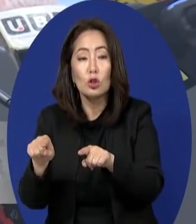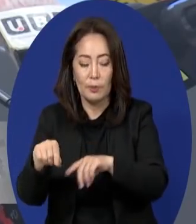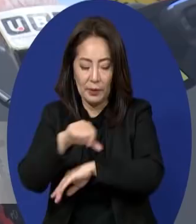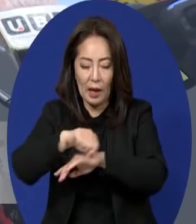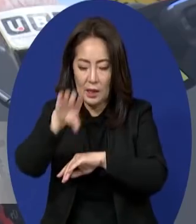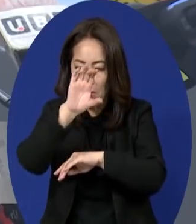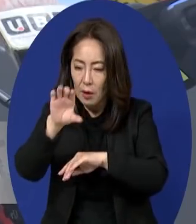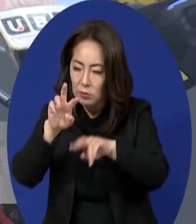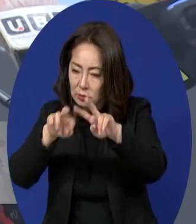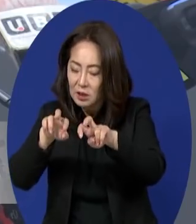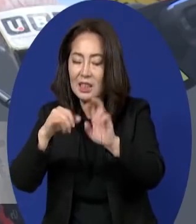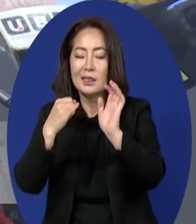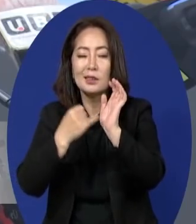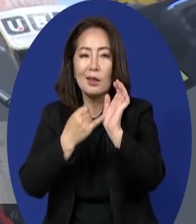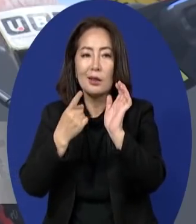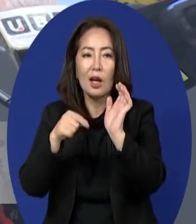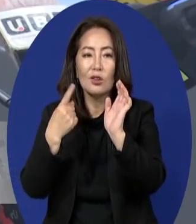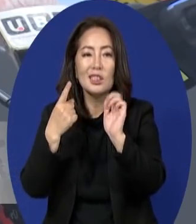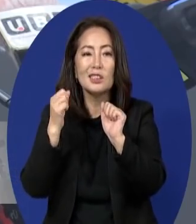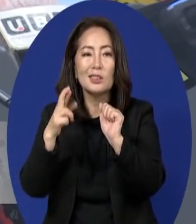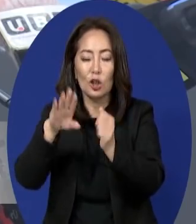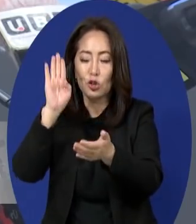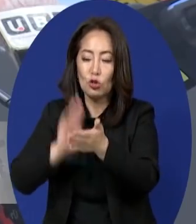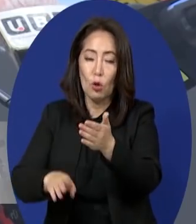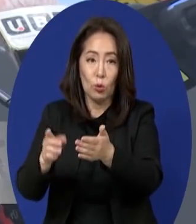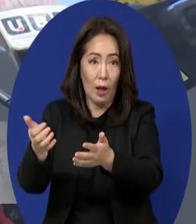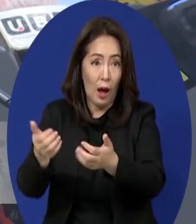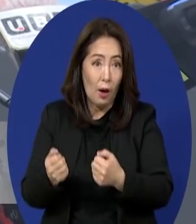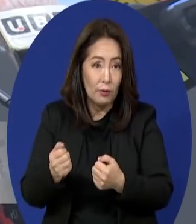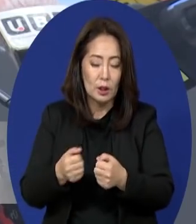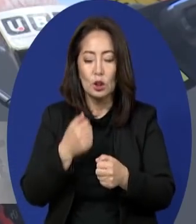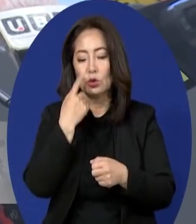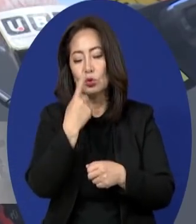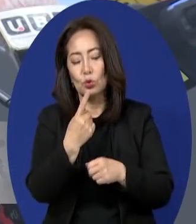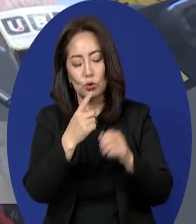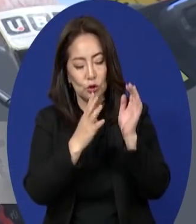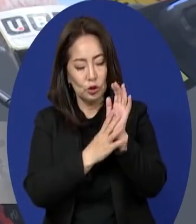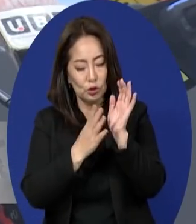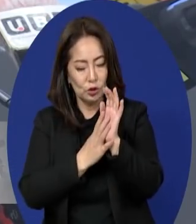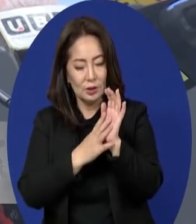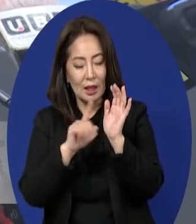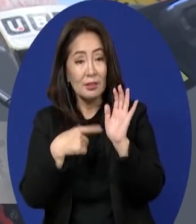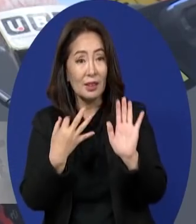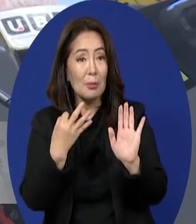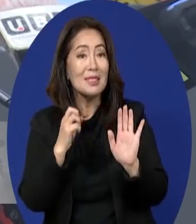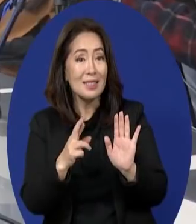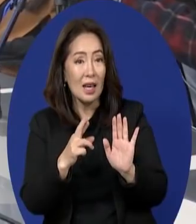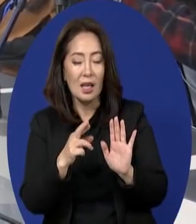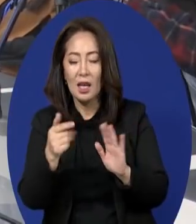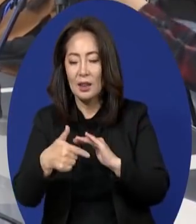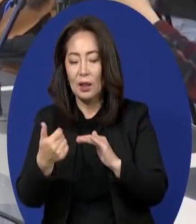нийт 61.1 сая төгрөгийн торгууль ногдуулж 199.8 сая төгрөгийн татвар хураамжийг нөхөн төлөөсөн